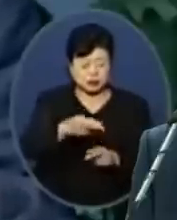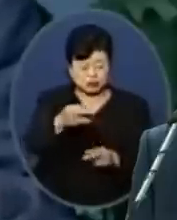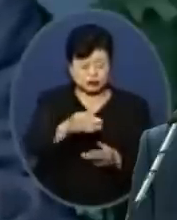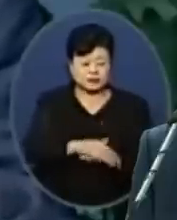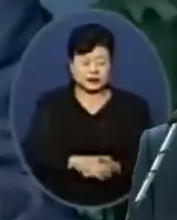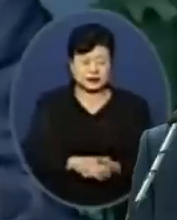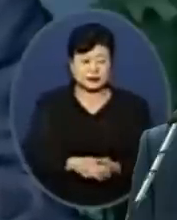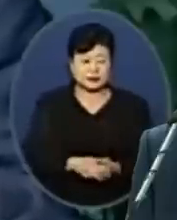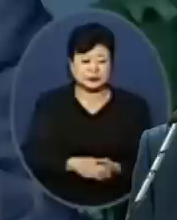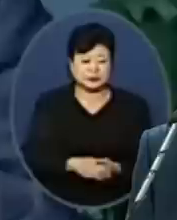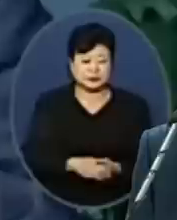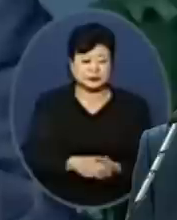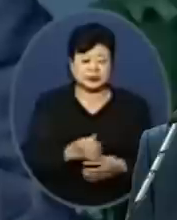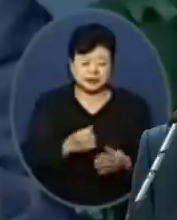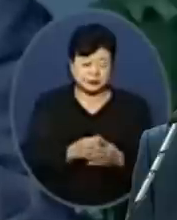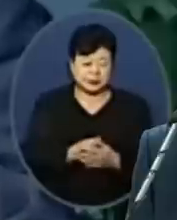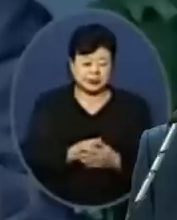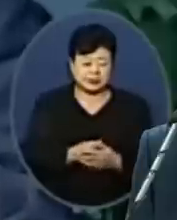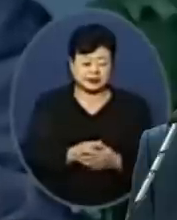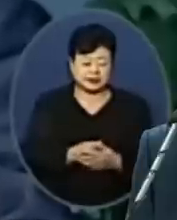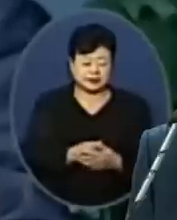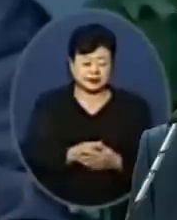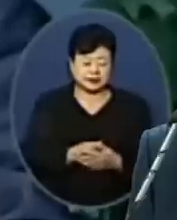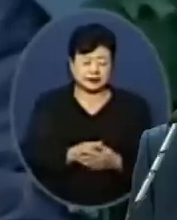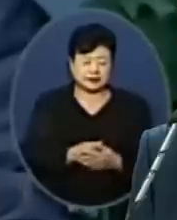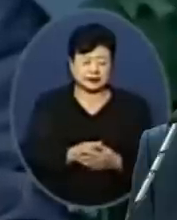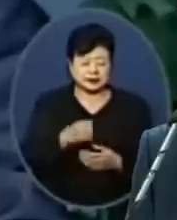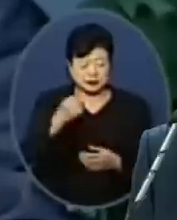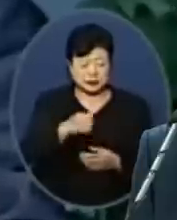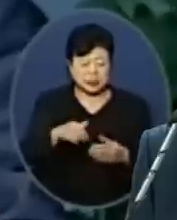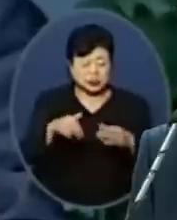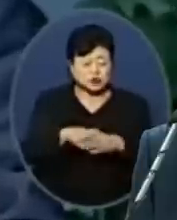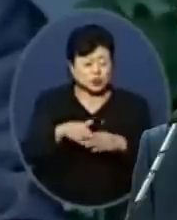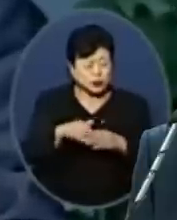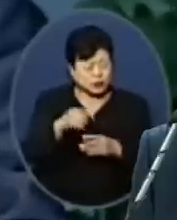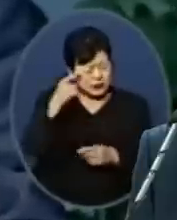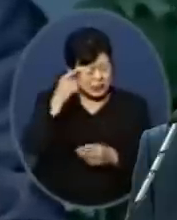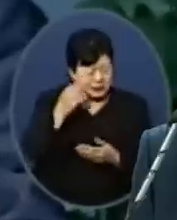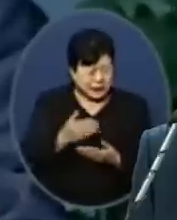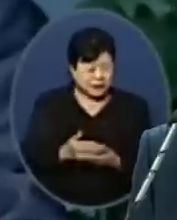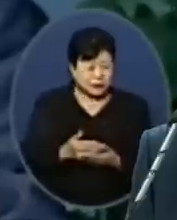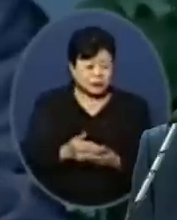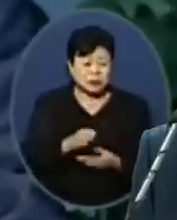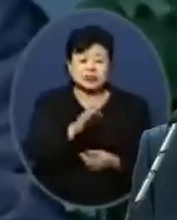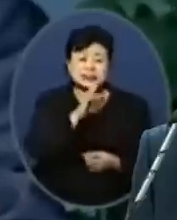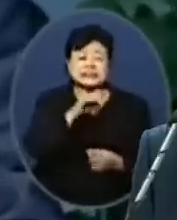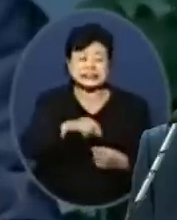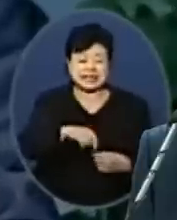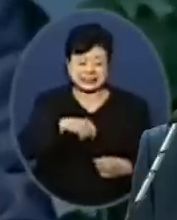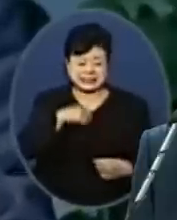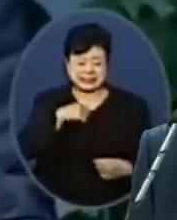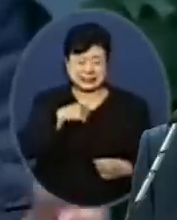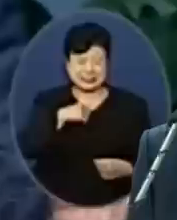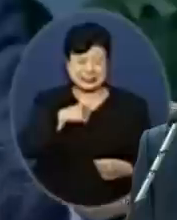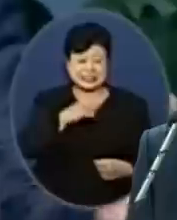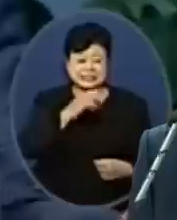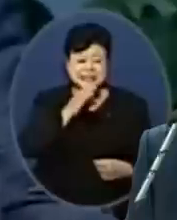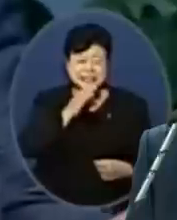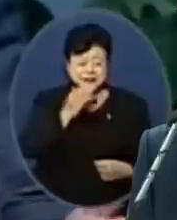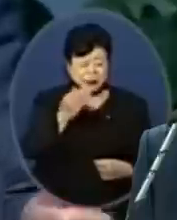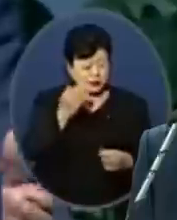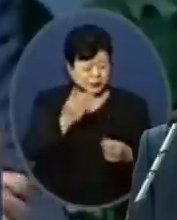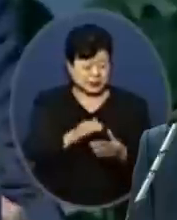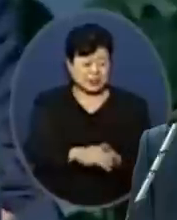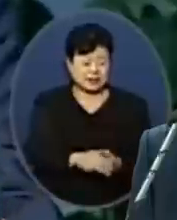것입니다. 그러므로 이것을 그냥 종교적으로 생각하지 마십시오. 이게 진짜입니다. 참으로